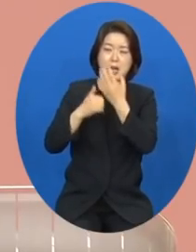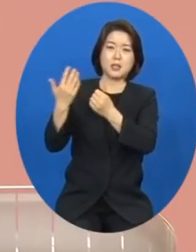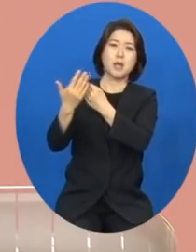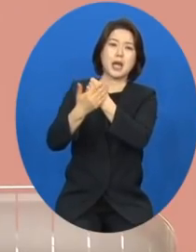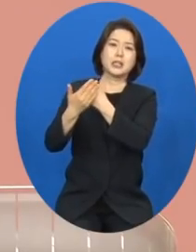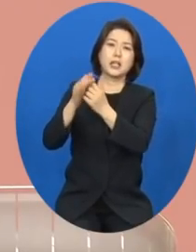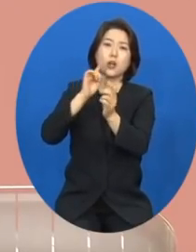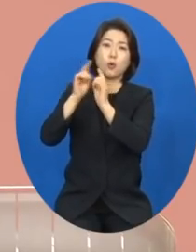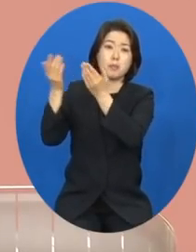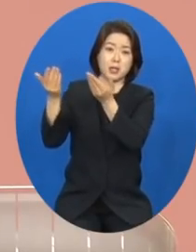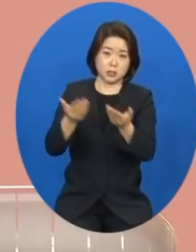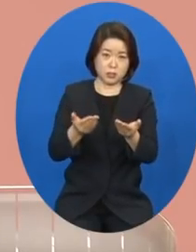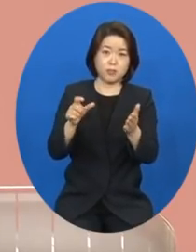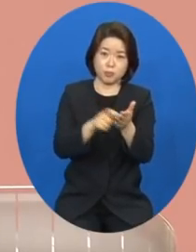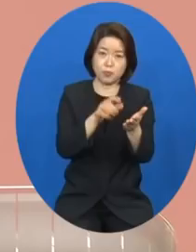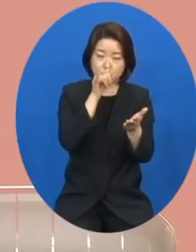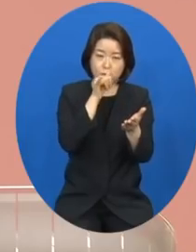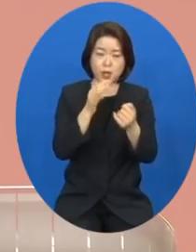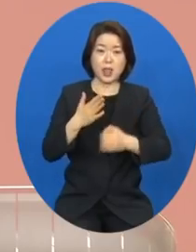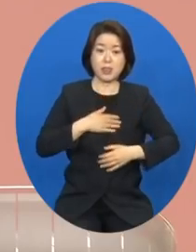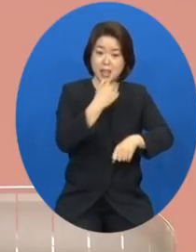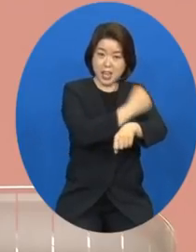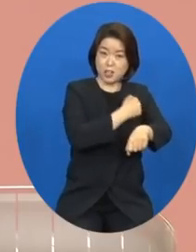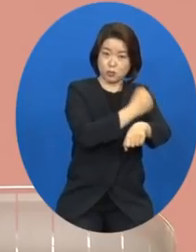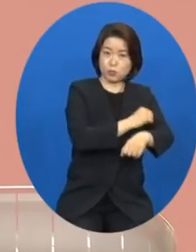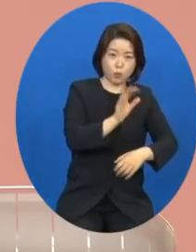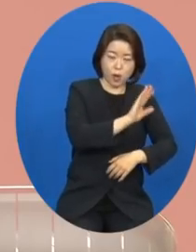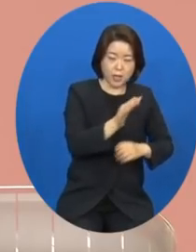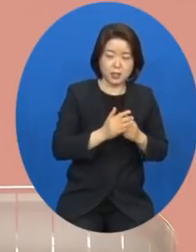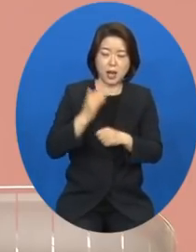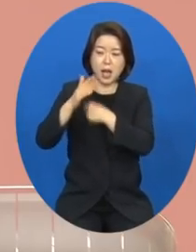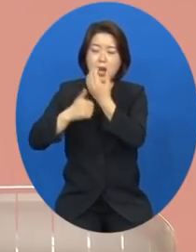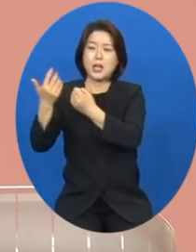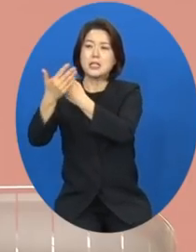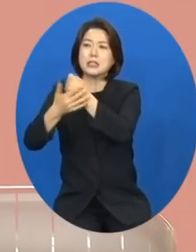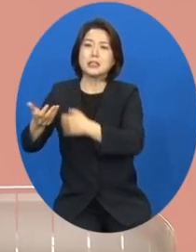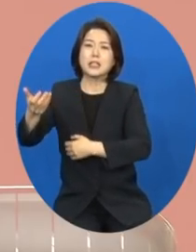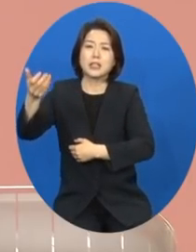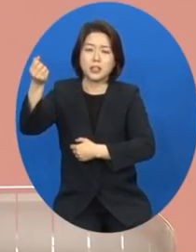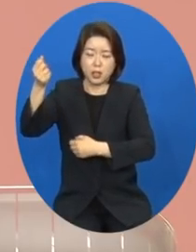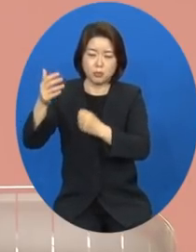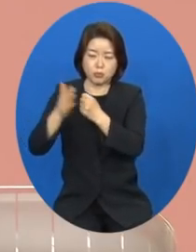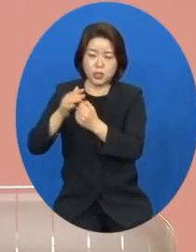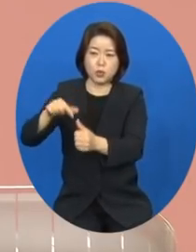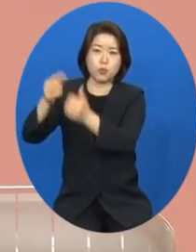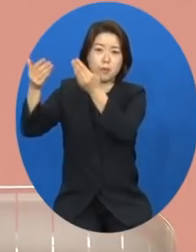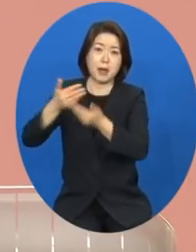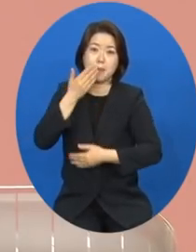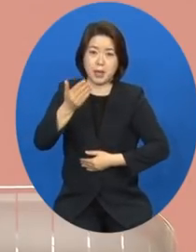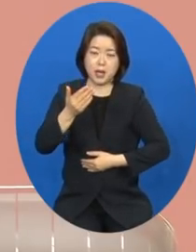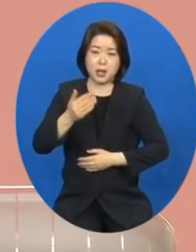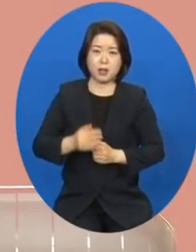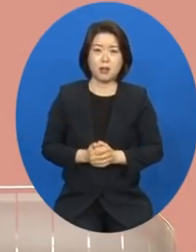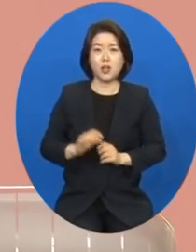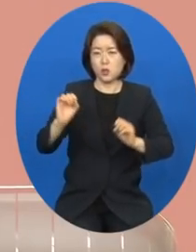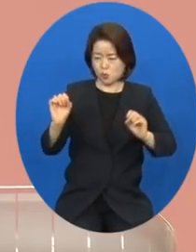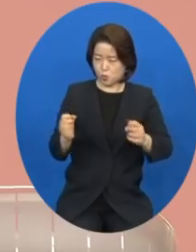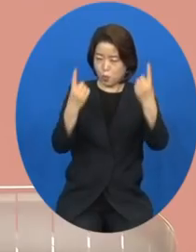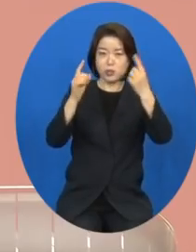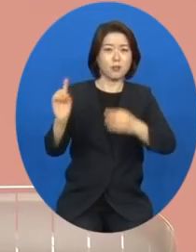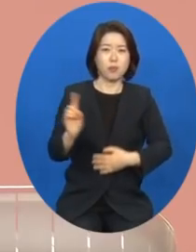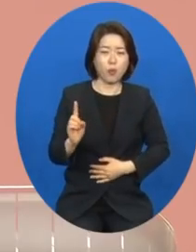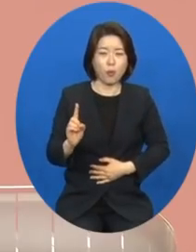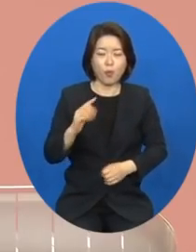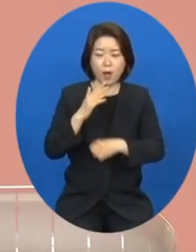말씀합니다 우리의 공로가 안 하나님의 은혜로 우리가 구원을 받는다는 것이죠 그러나 동시에 하나님의 은혜로